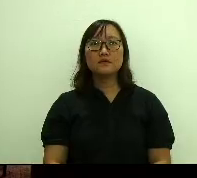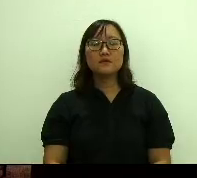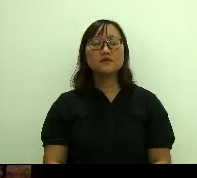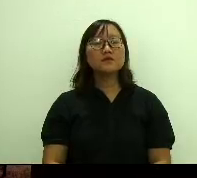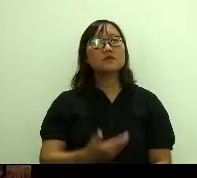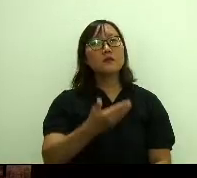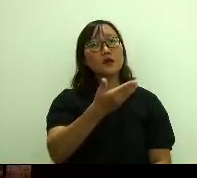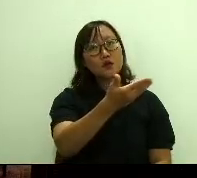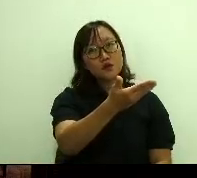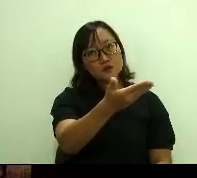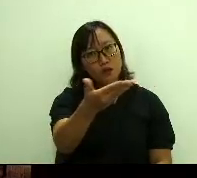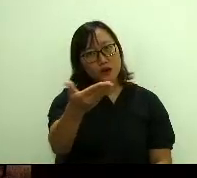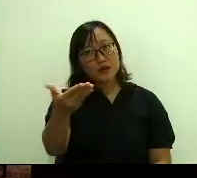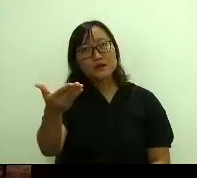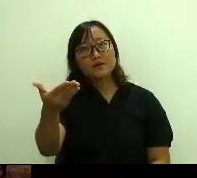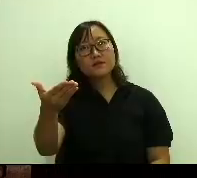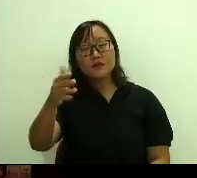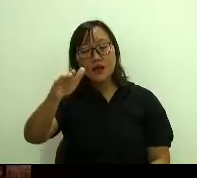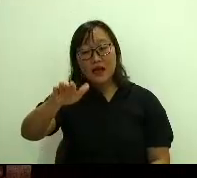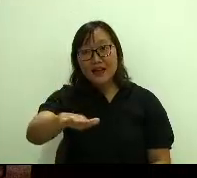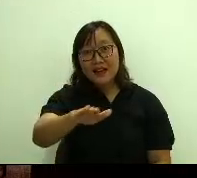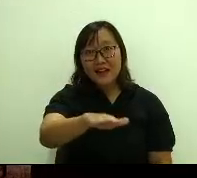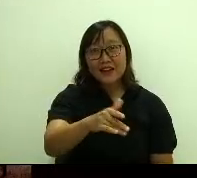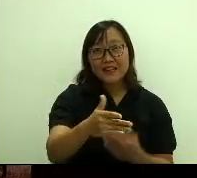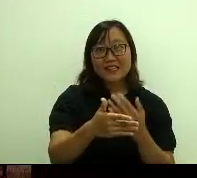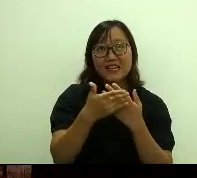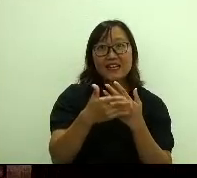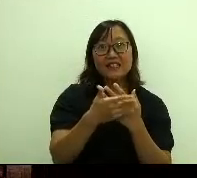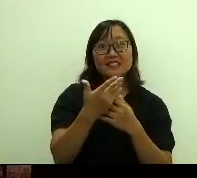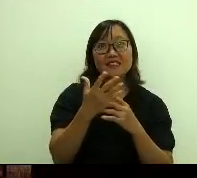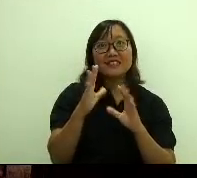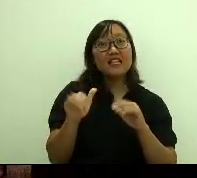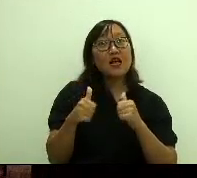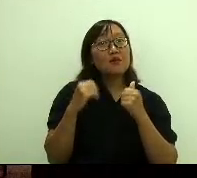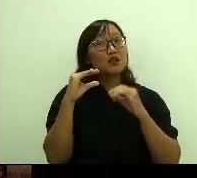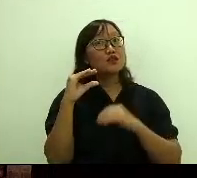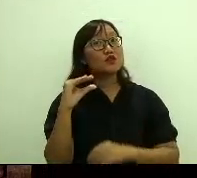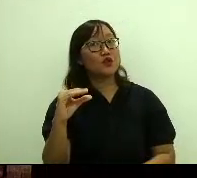Saudari-saudara dan anak-anakku terkasih, selamat sore semuanya.